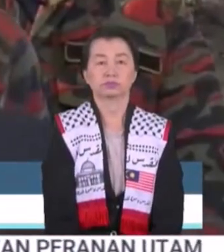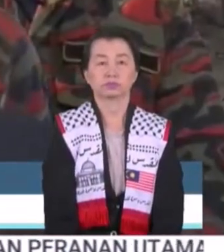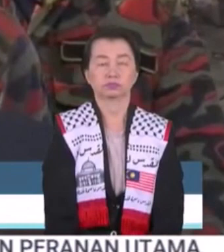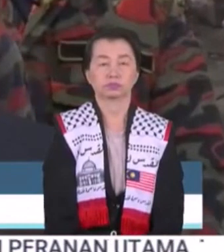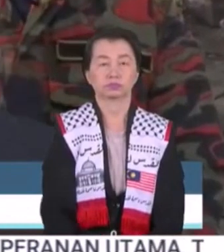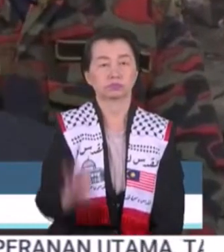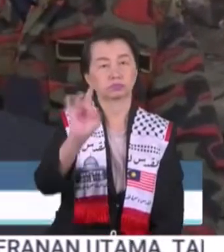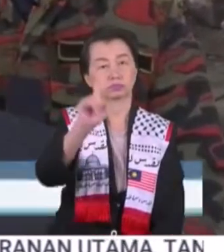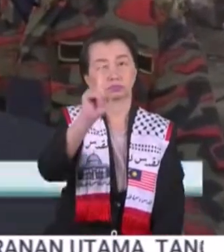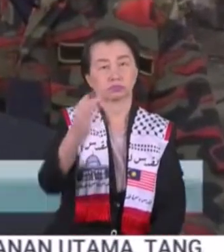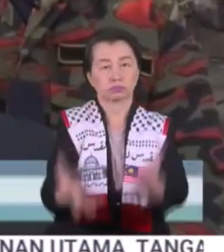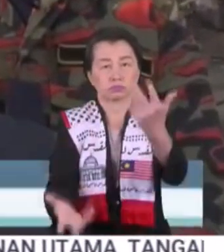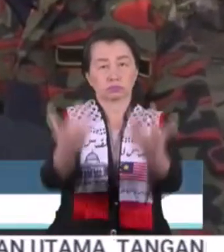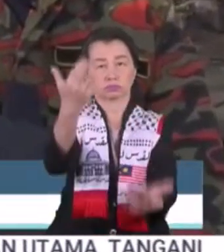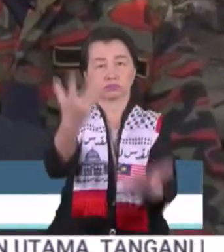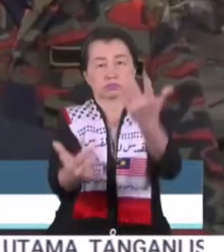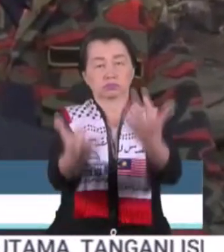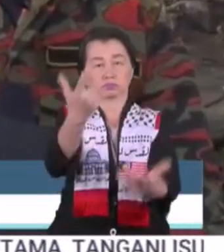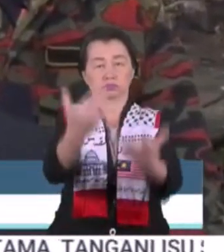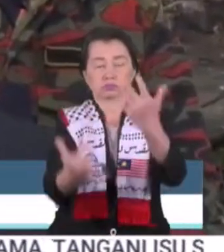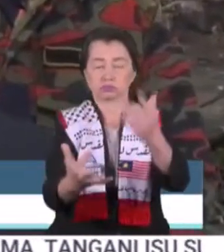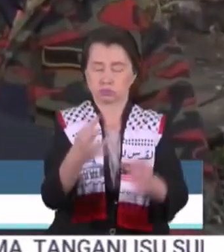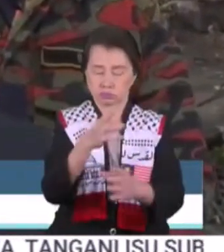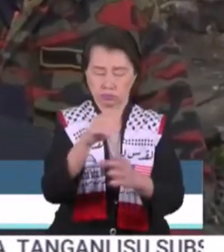Satu kebakaran struktur yang melibatkan